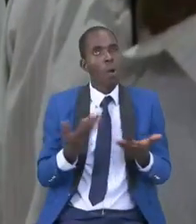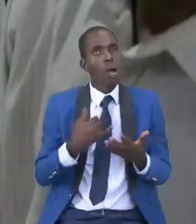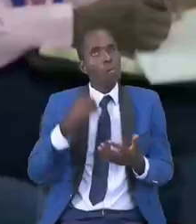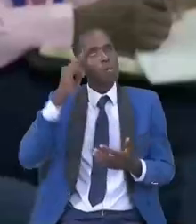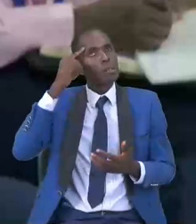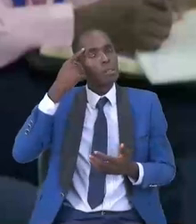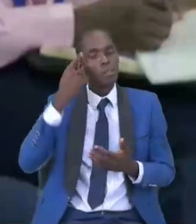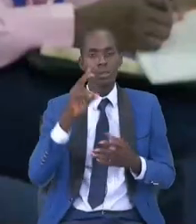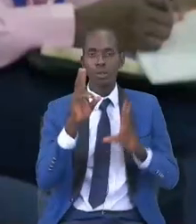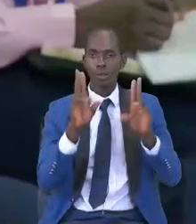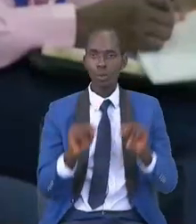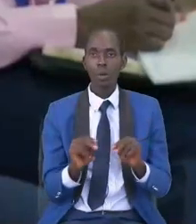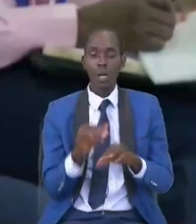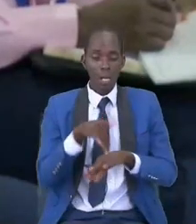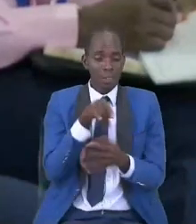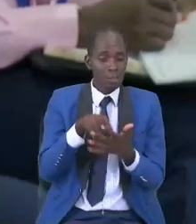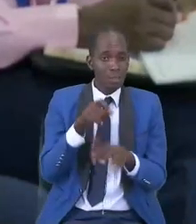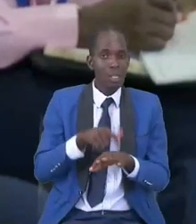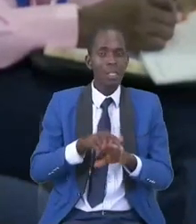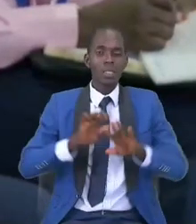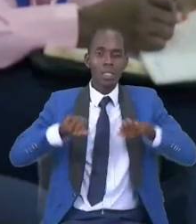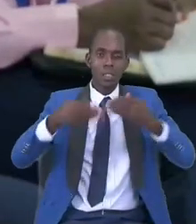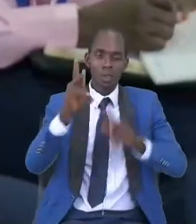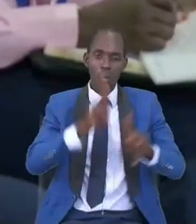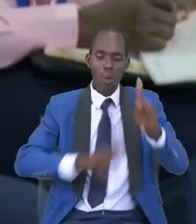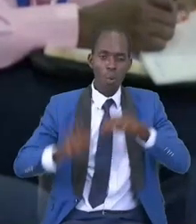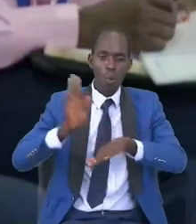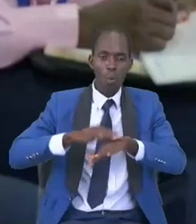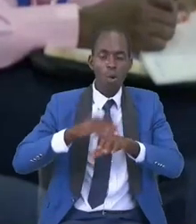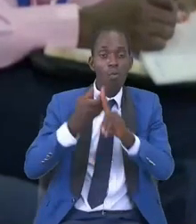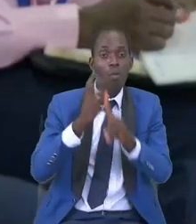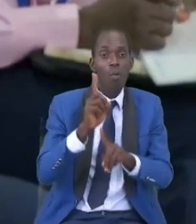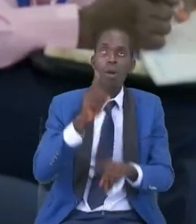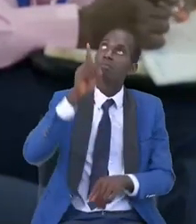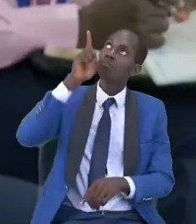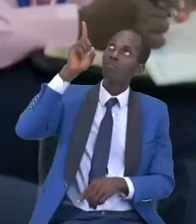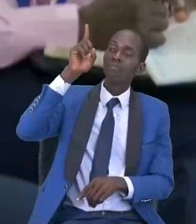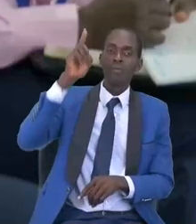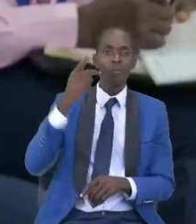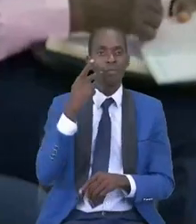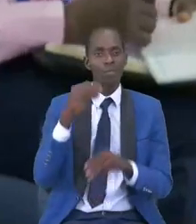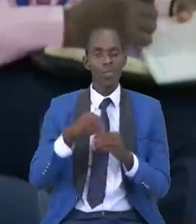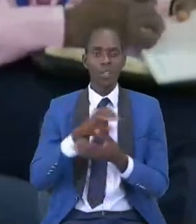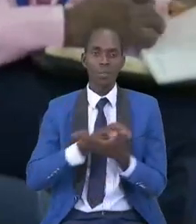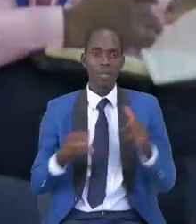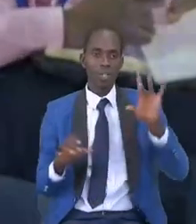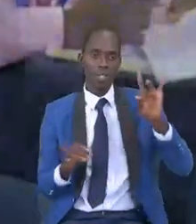tu dois leur dire en ce moment particulier, avertis-les de ma part.